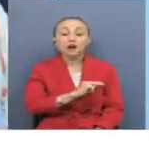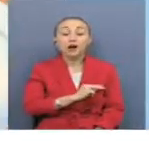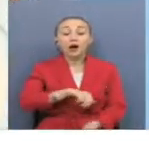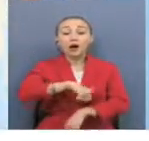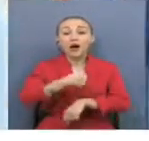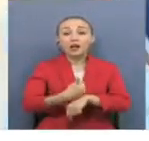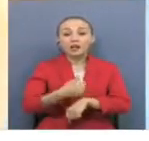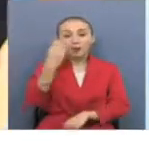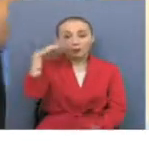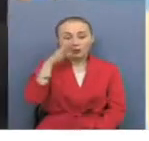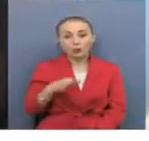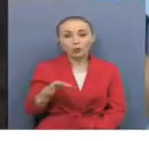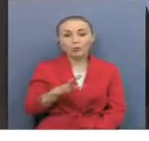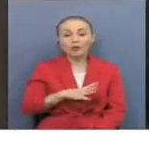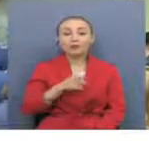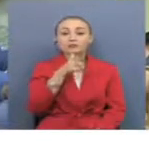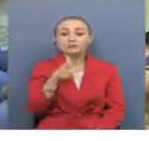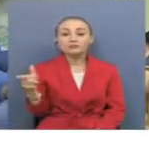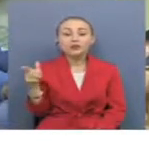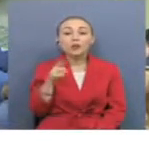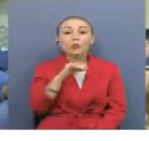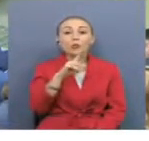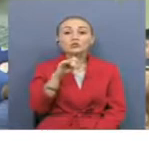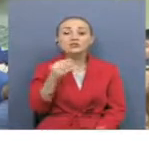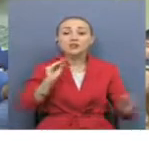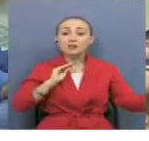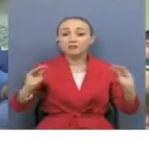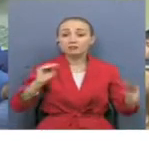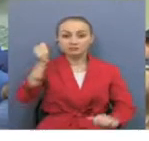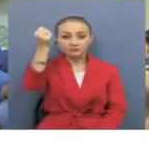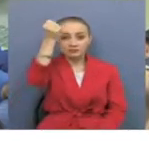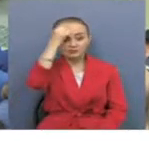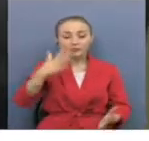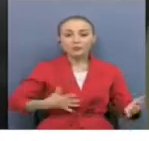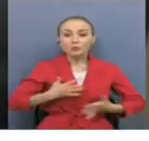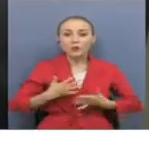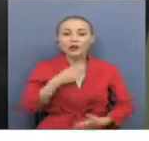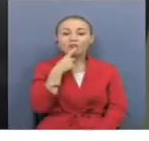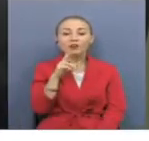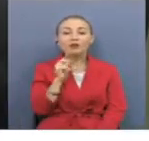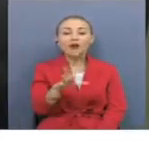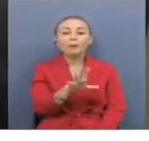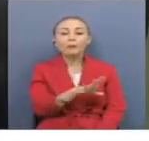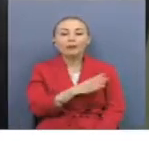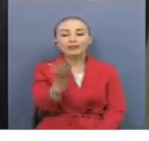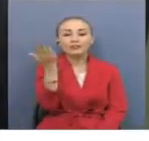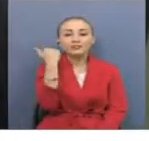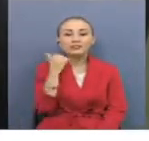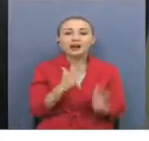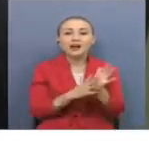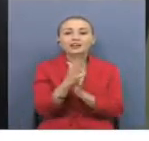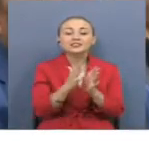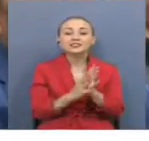бүгінін салыстыра отырып, қазіргі қол жеткізілген жетістіктерге көңіл марқаятындығын жеткізді. Аймақтағы орайының қолайсыз жағдайларында өсіріліп жатқан түрлі